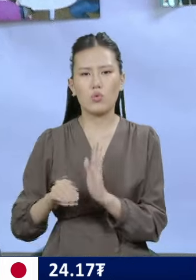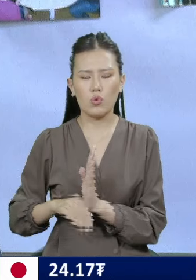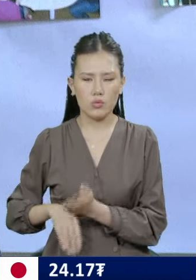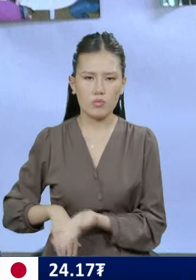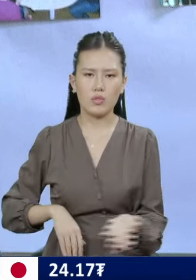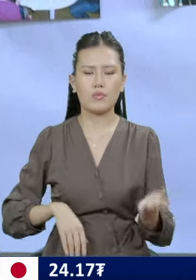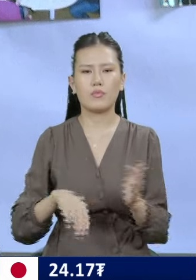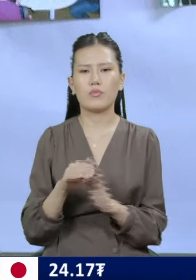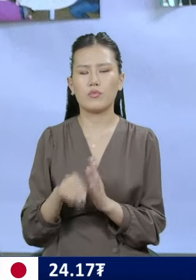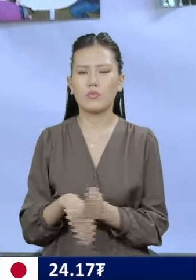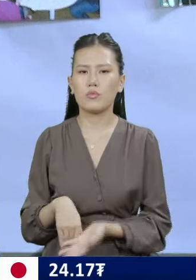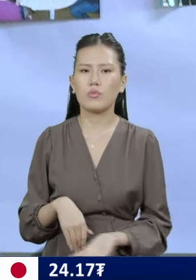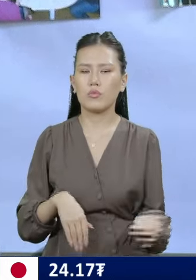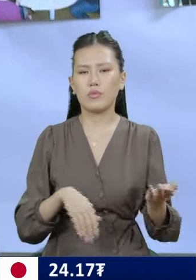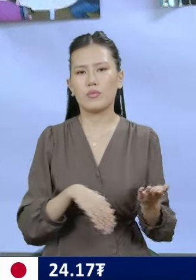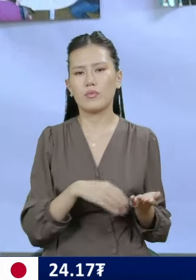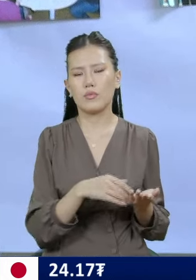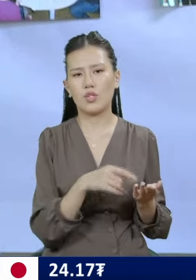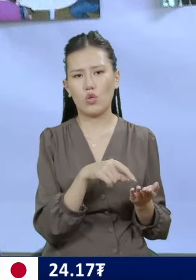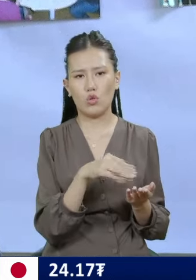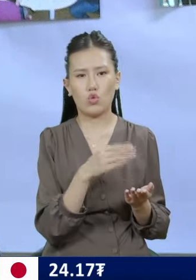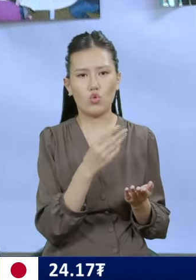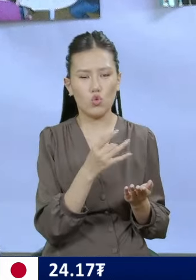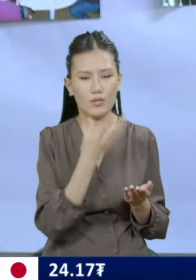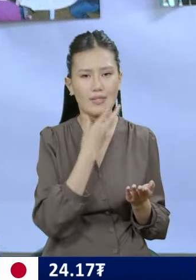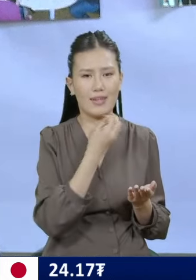одоо галыг унтраагаад яваад байгаа чинь урт хугацаанд энэ